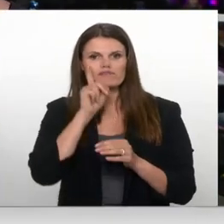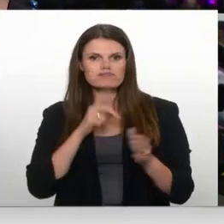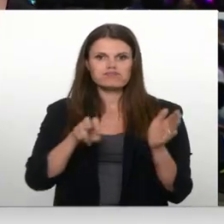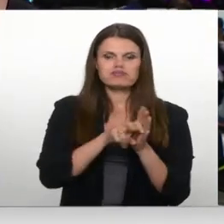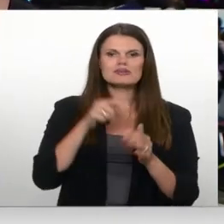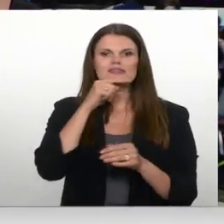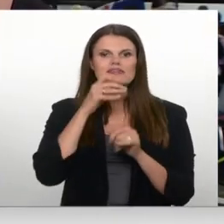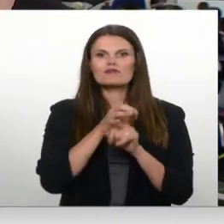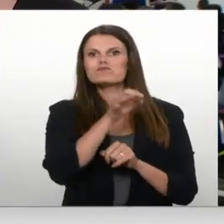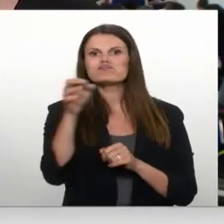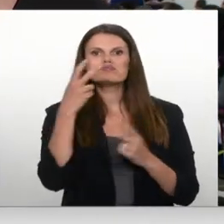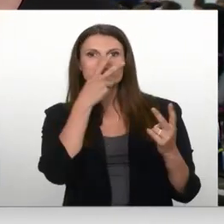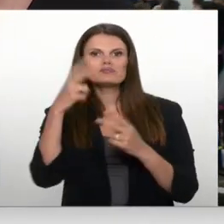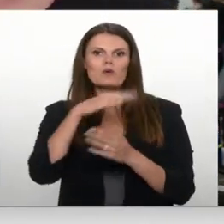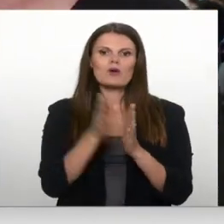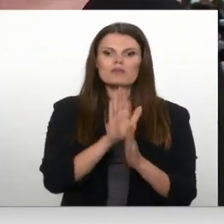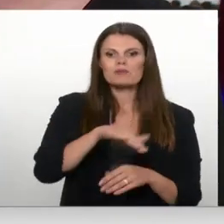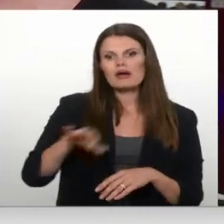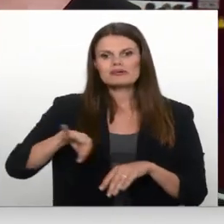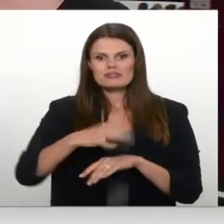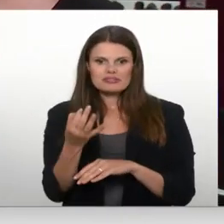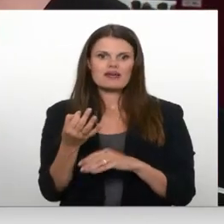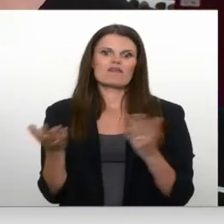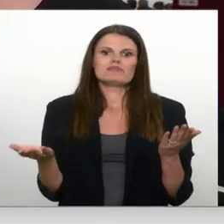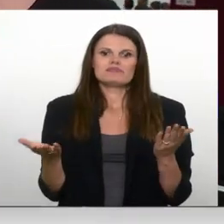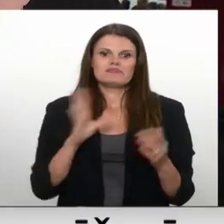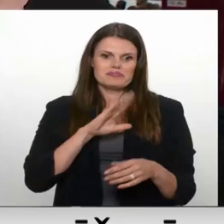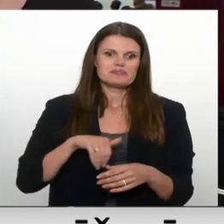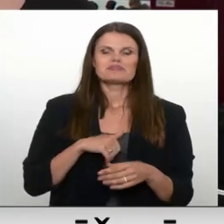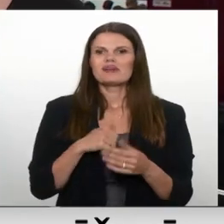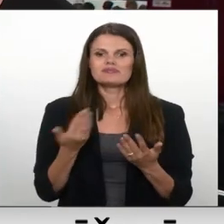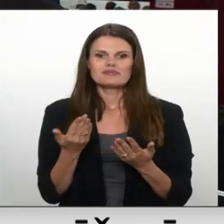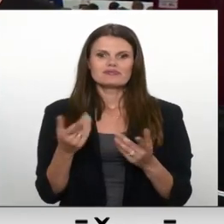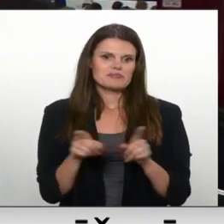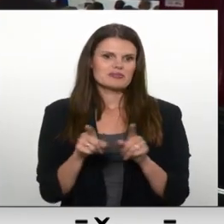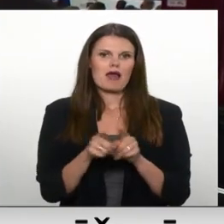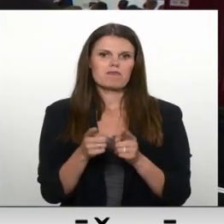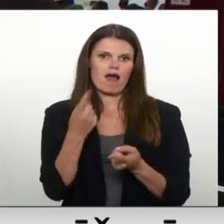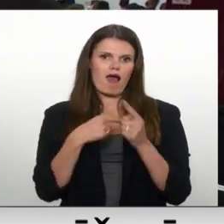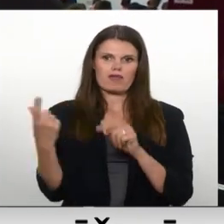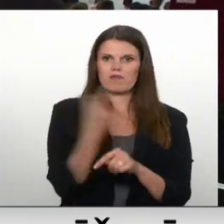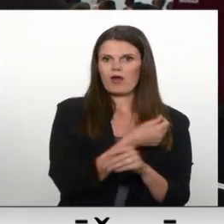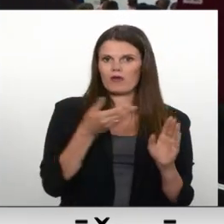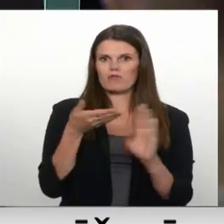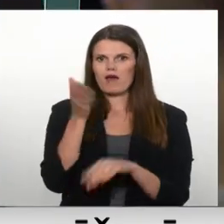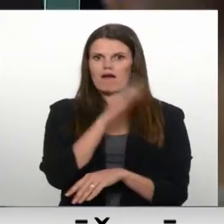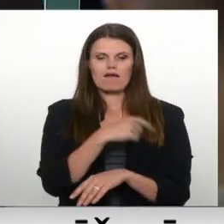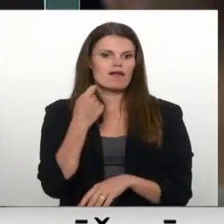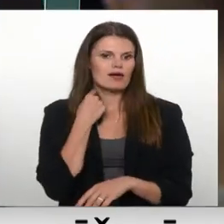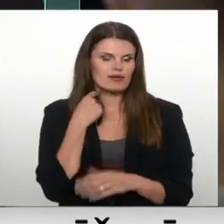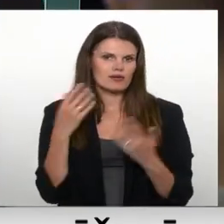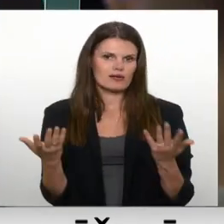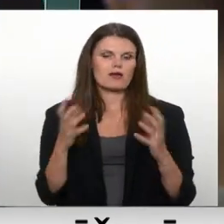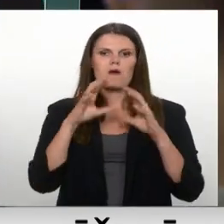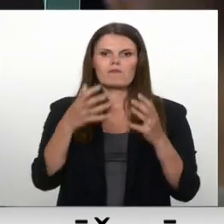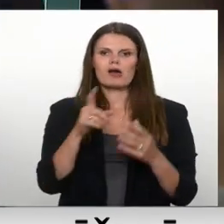pabaudīt skatu kopā ar bērniem, sievu, un pēc tam tieši tādā pašā veidā aizbraukt atpakaļ uz Rīgu.